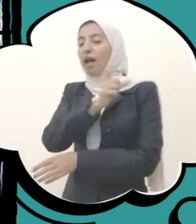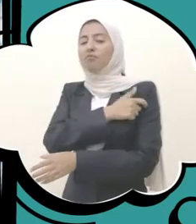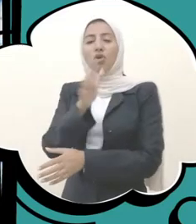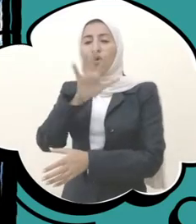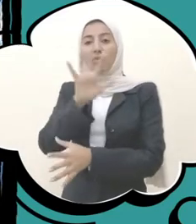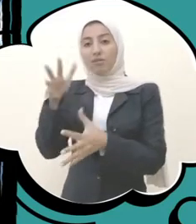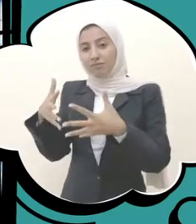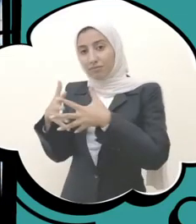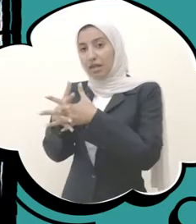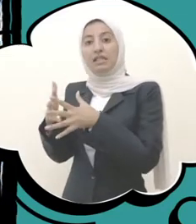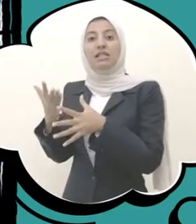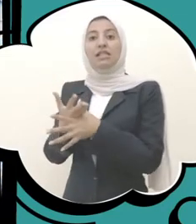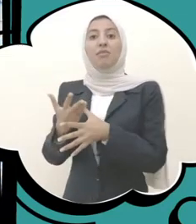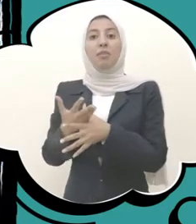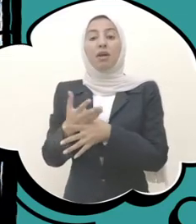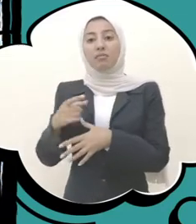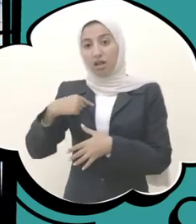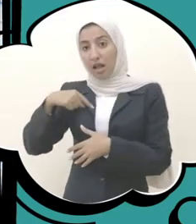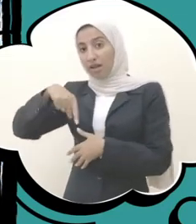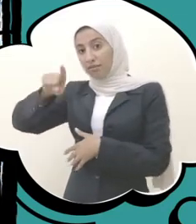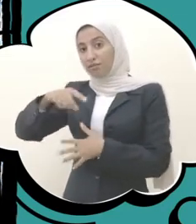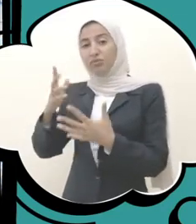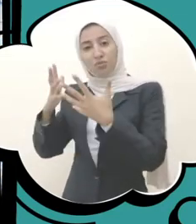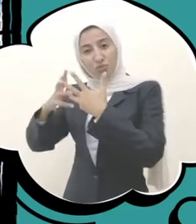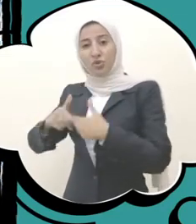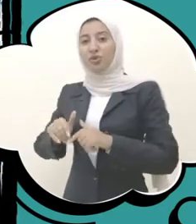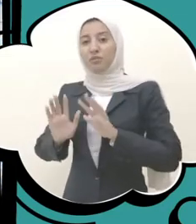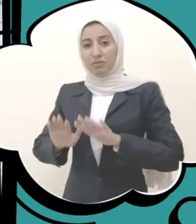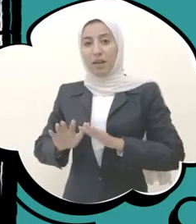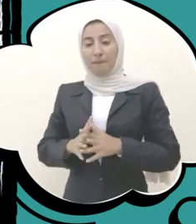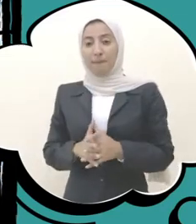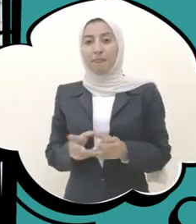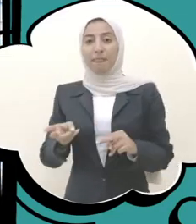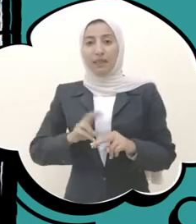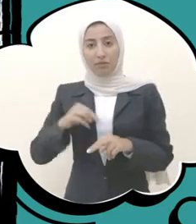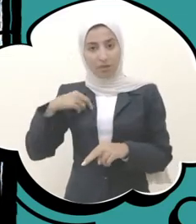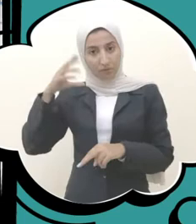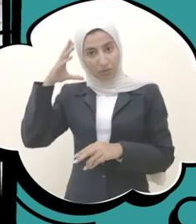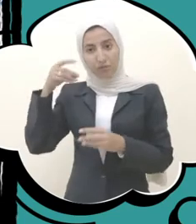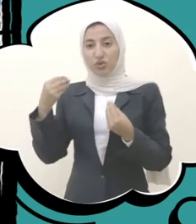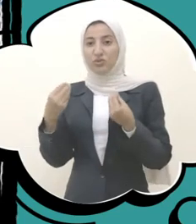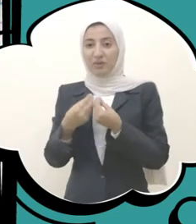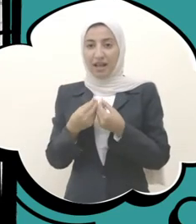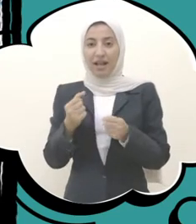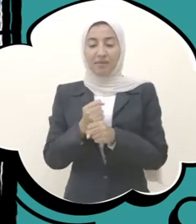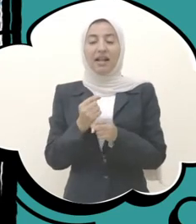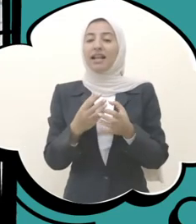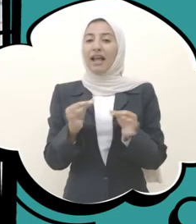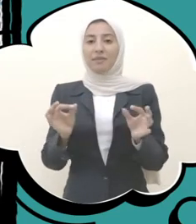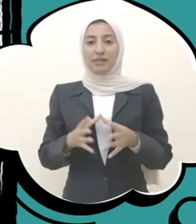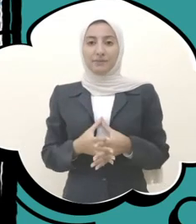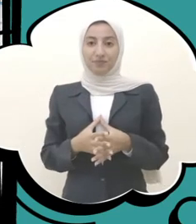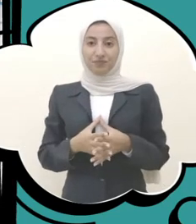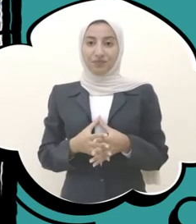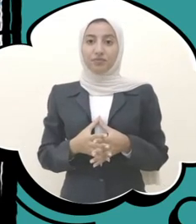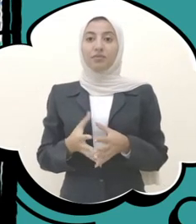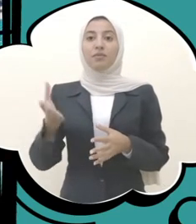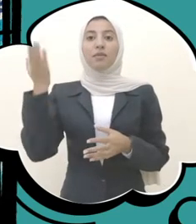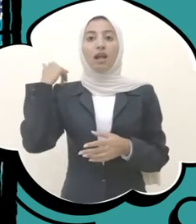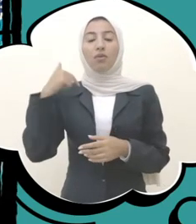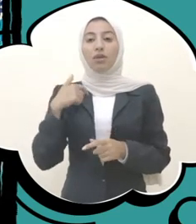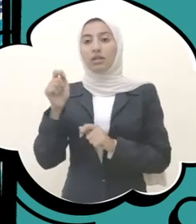من هالبلد وعم بحتك بهالبلد. خلال فترة إقامتي مع هذه العائلة تعاملت كأني